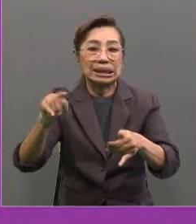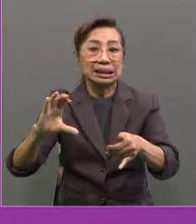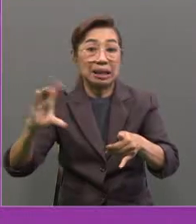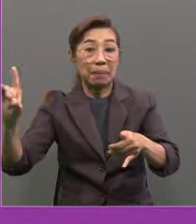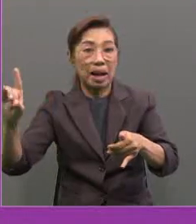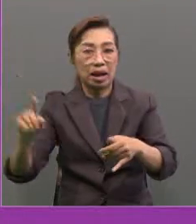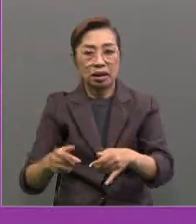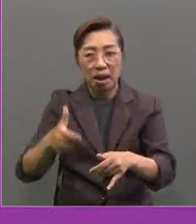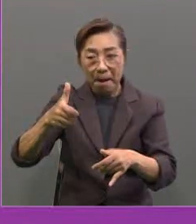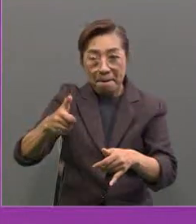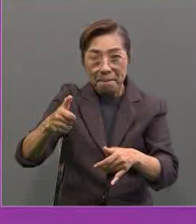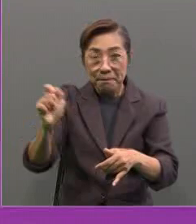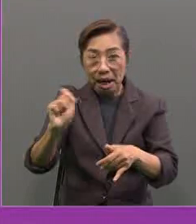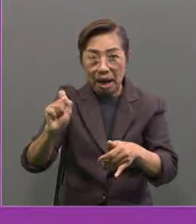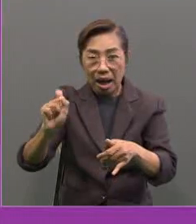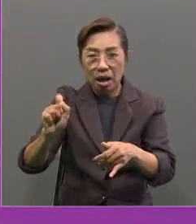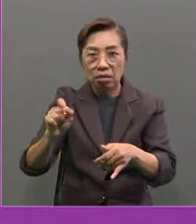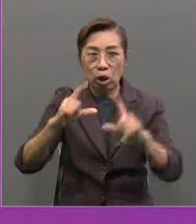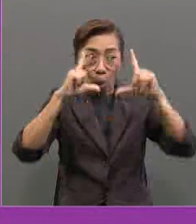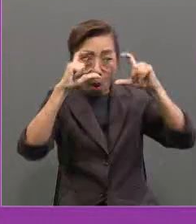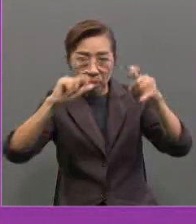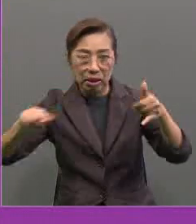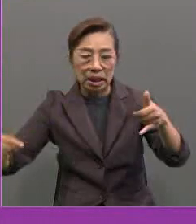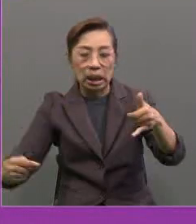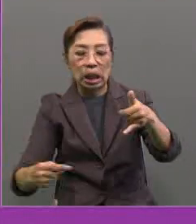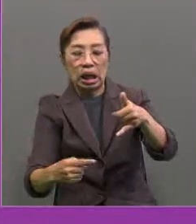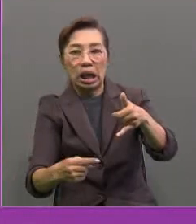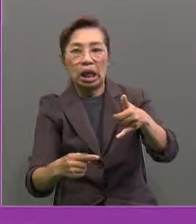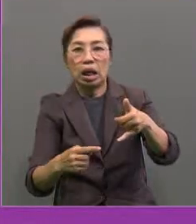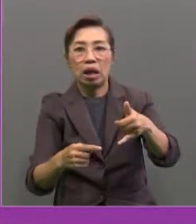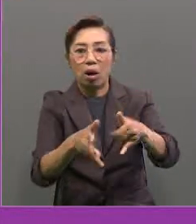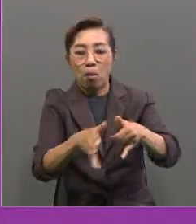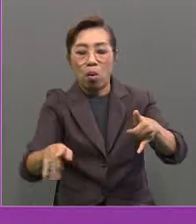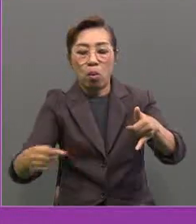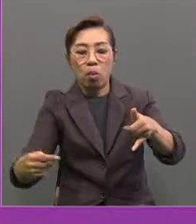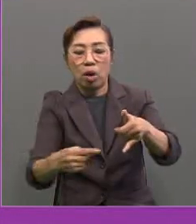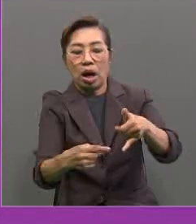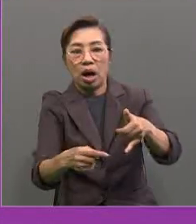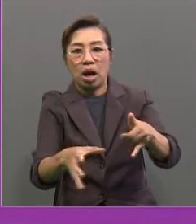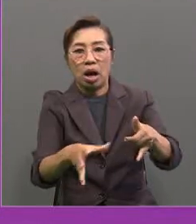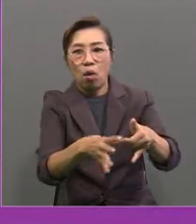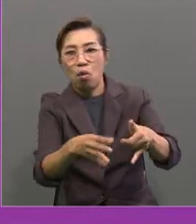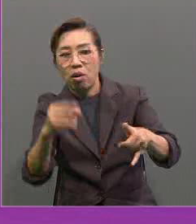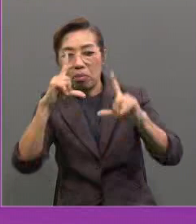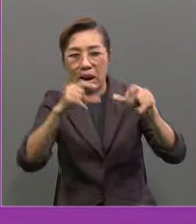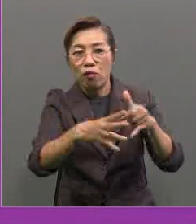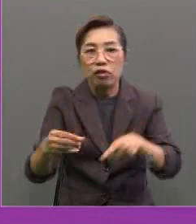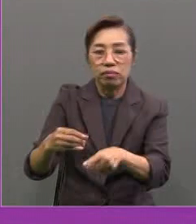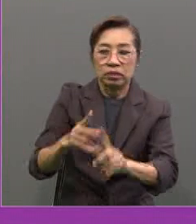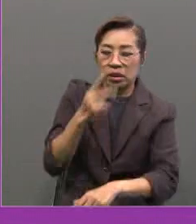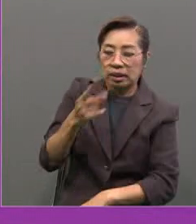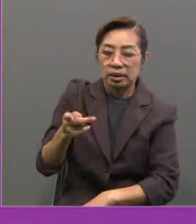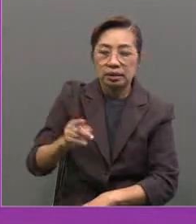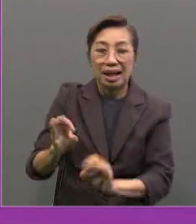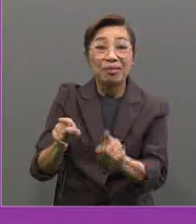ได้ คือต้องสังเกตพฤติกรรมอย่างดีนะแสดงว่าเขาคนเนี่ยที่ถูกร้องเรียนเนี่ยน่าจะมีพฤติกรรมและเห็นกันได้อย่างชัดเจนเนี่ยเพราะปกติเวลาคนถือป